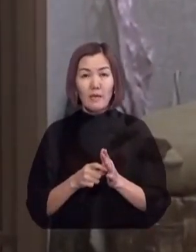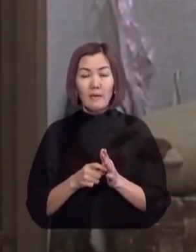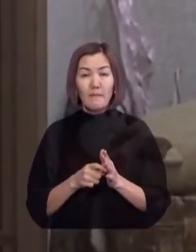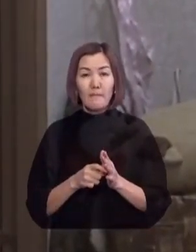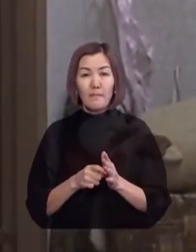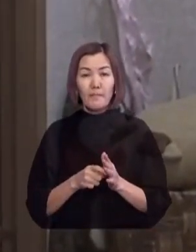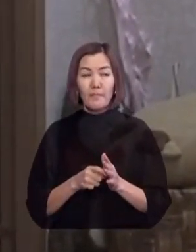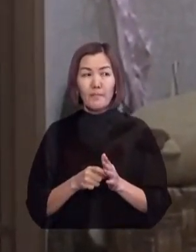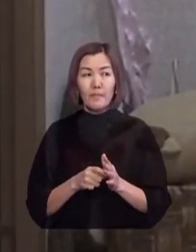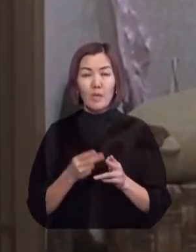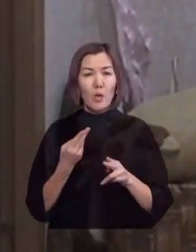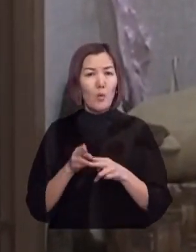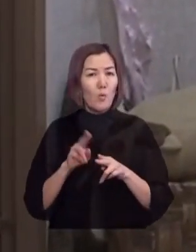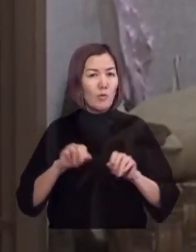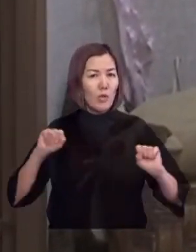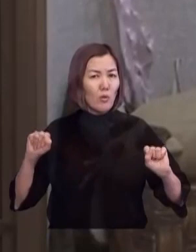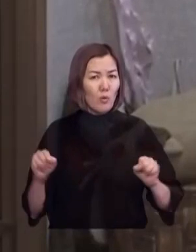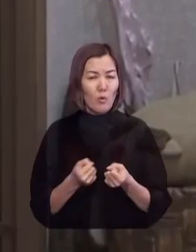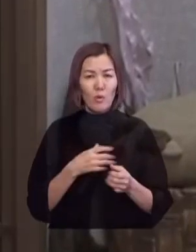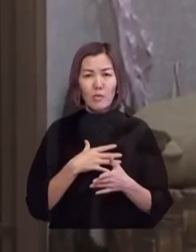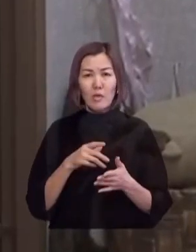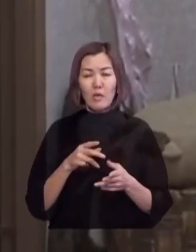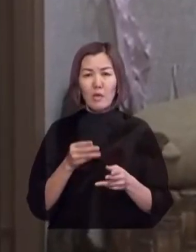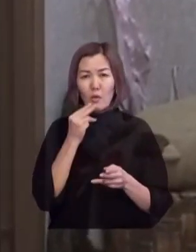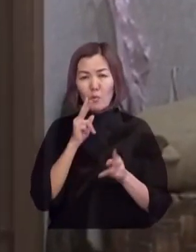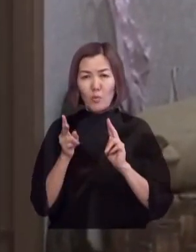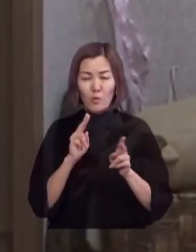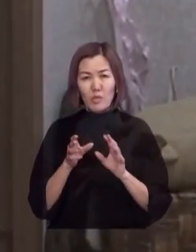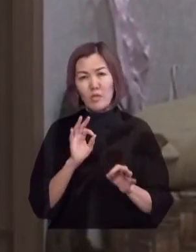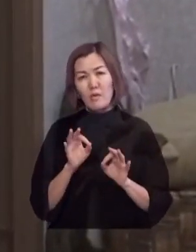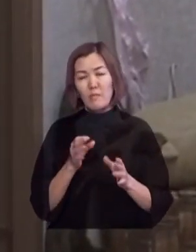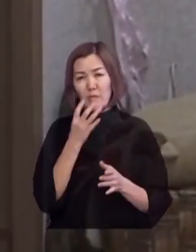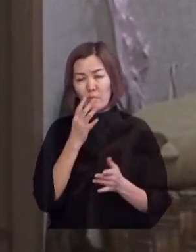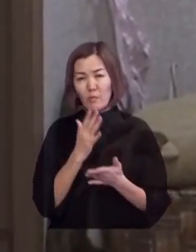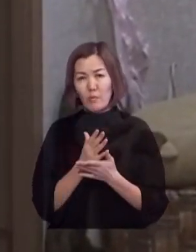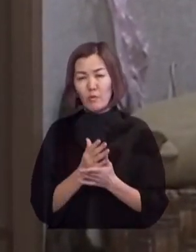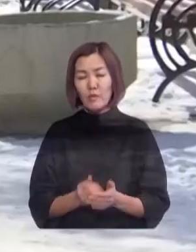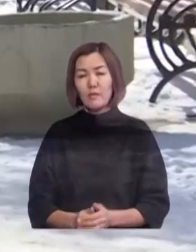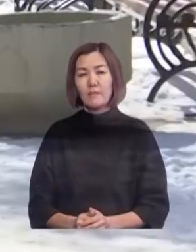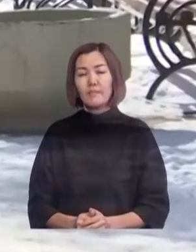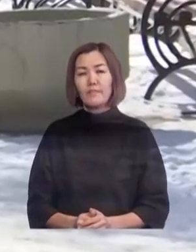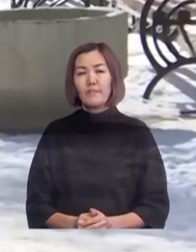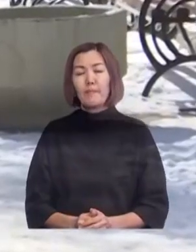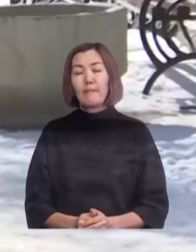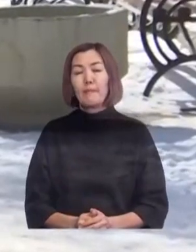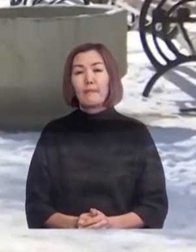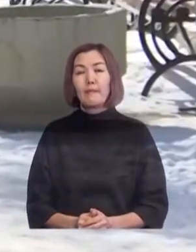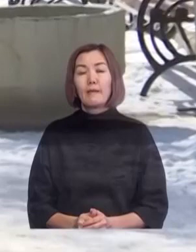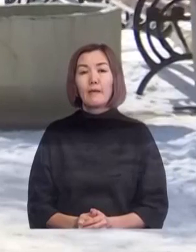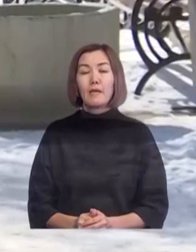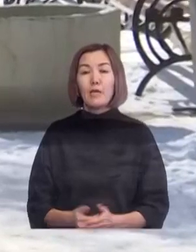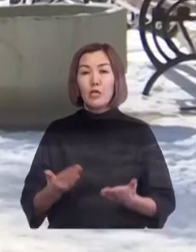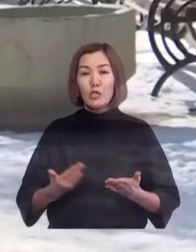получается сторона, вообще очень холодно. В кухне еще более-менее, в этом году хуже топят. Как оказалось, жители